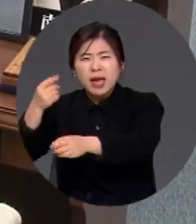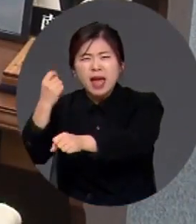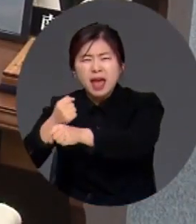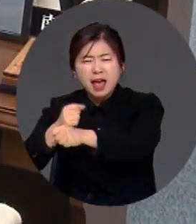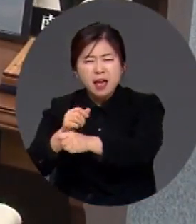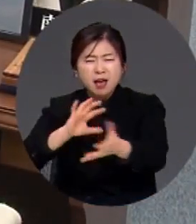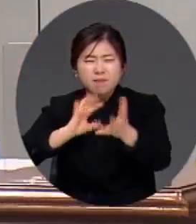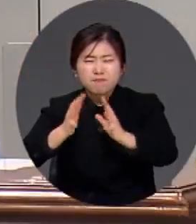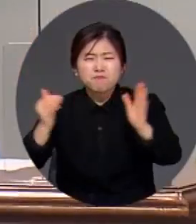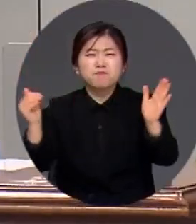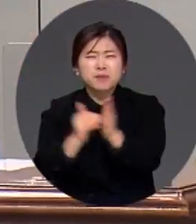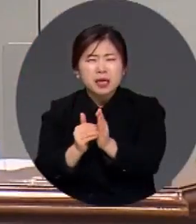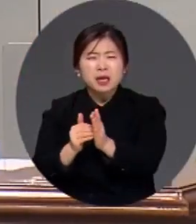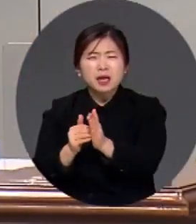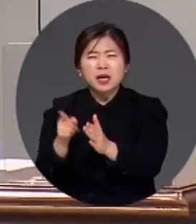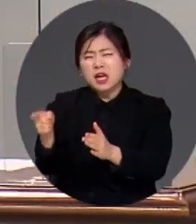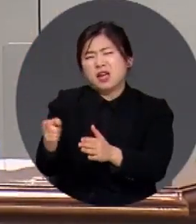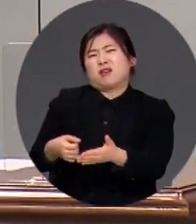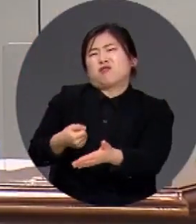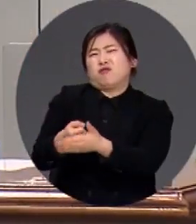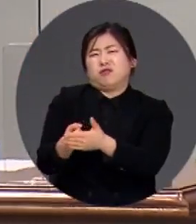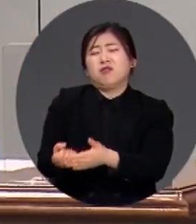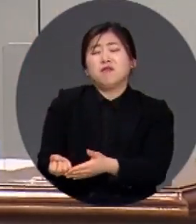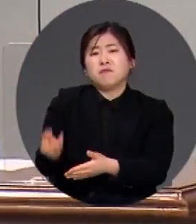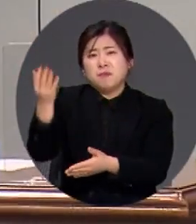절반 지급받을 최종 통과시켰습니다